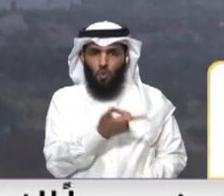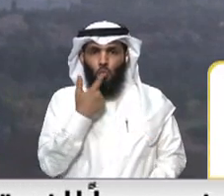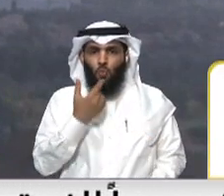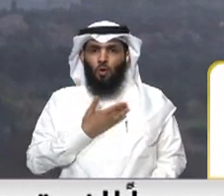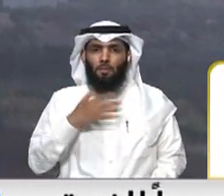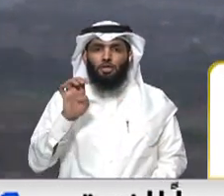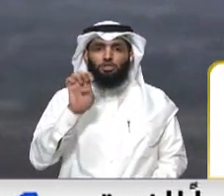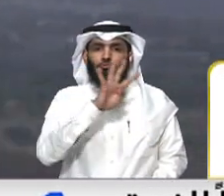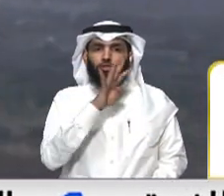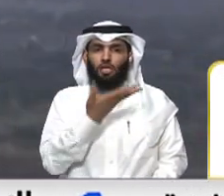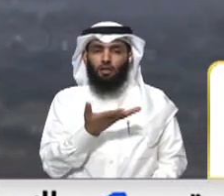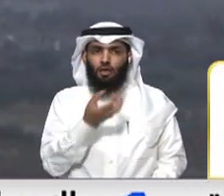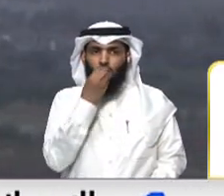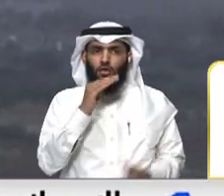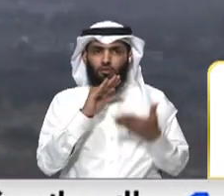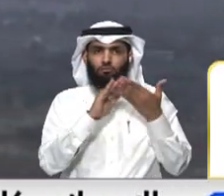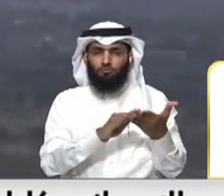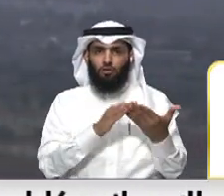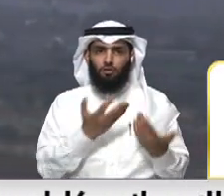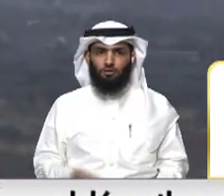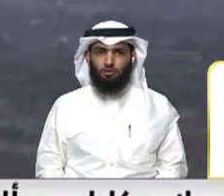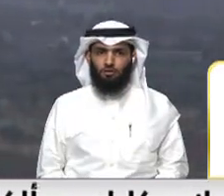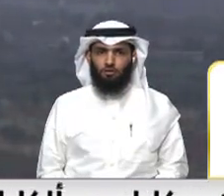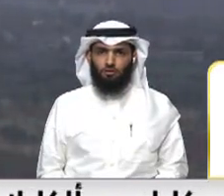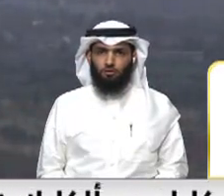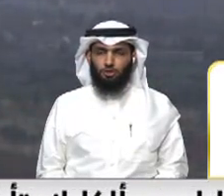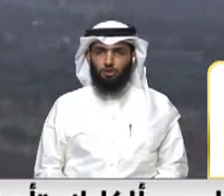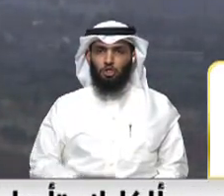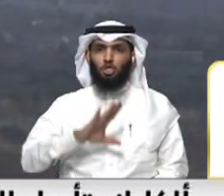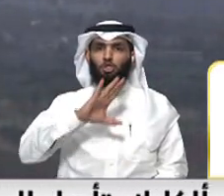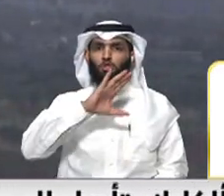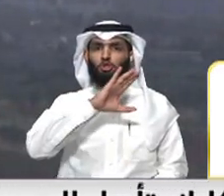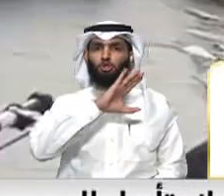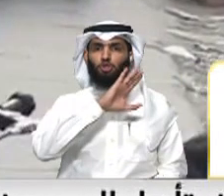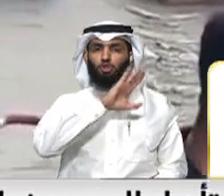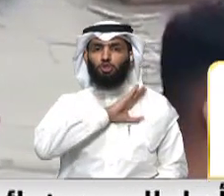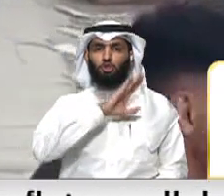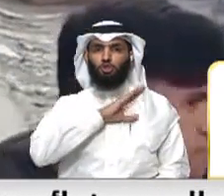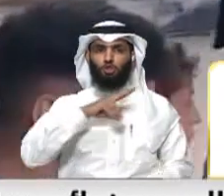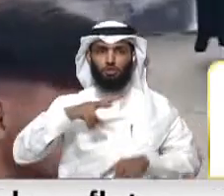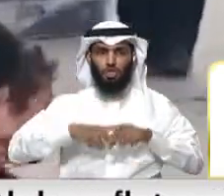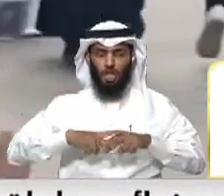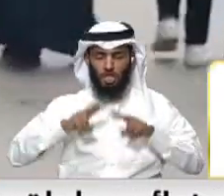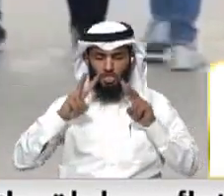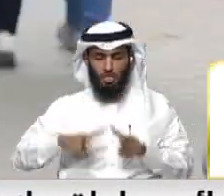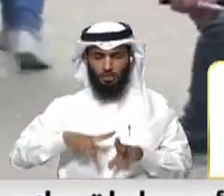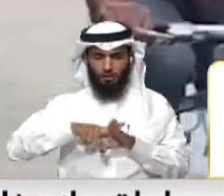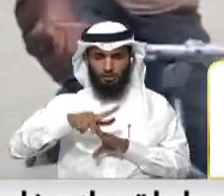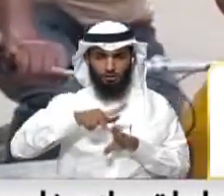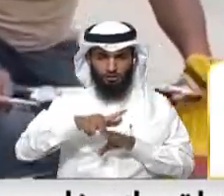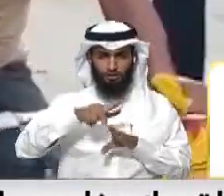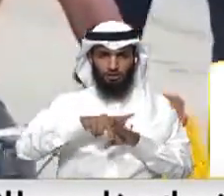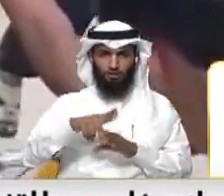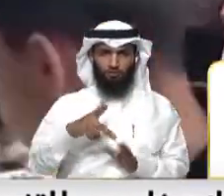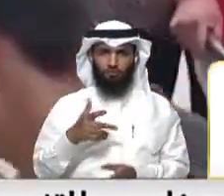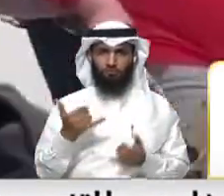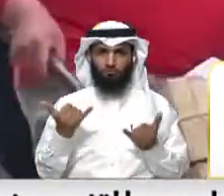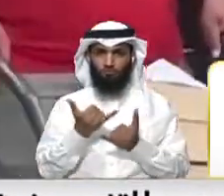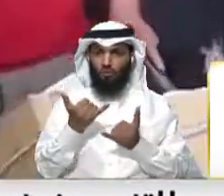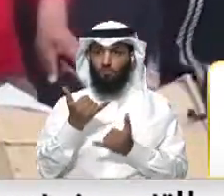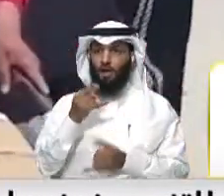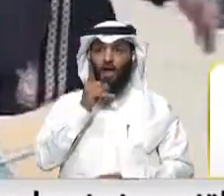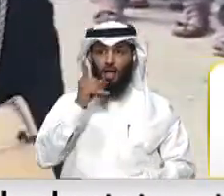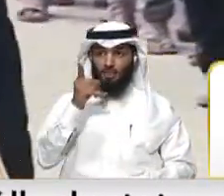وضع يحط بجيش الاحتلال الى ادنى ما تبلغ ان عجزت عن المقاتل فعليك برغيف